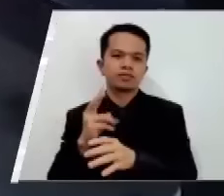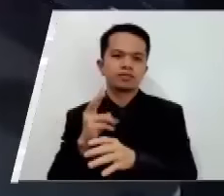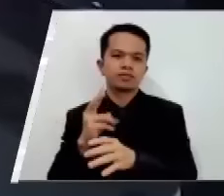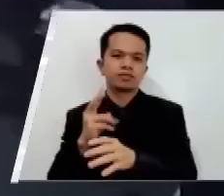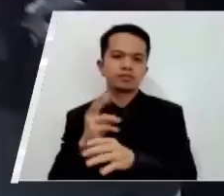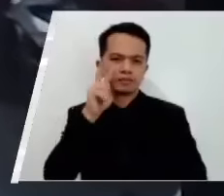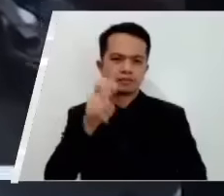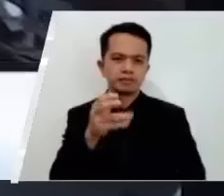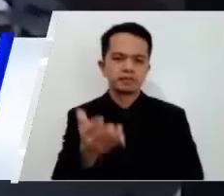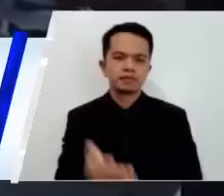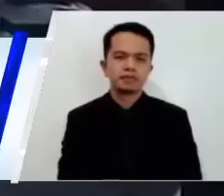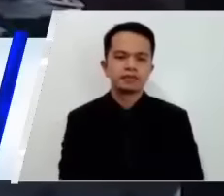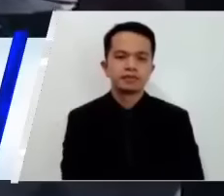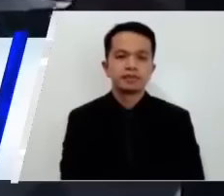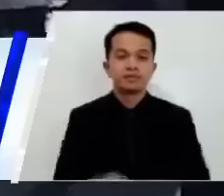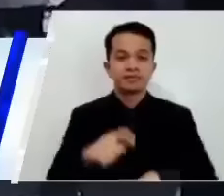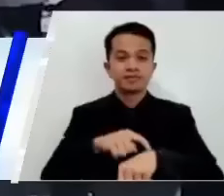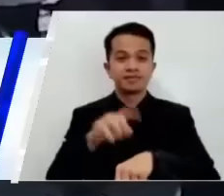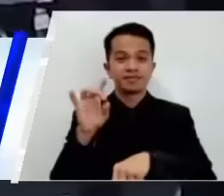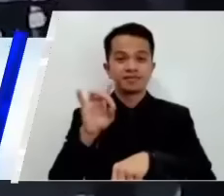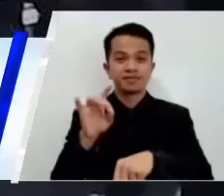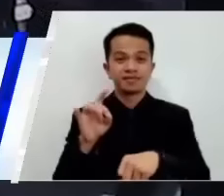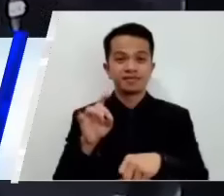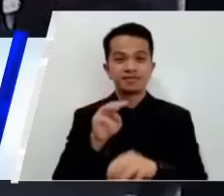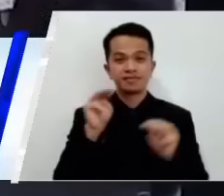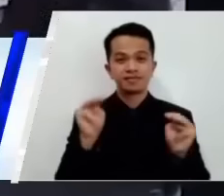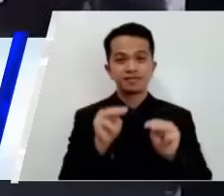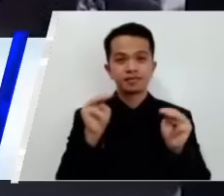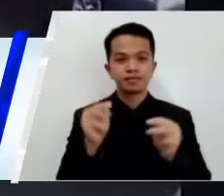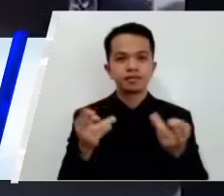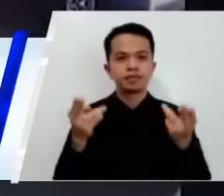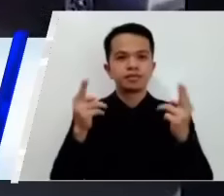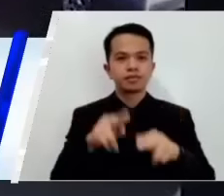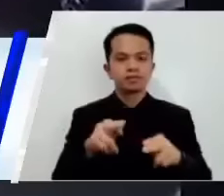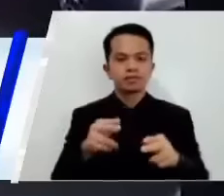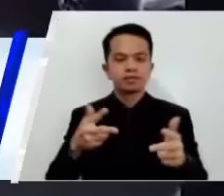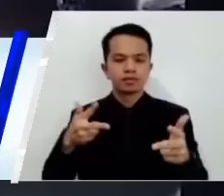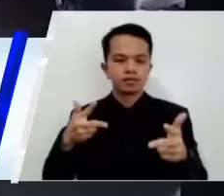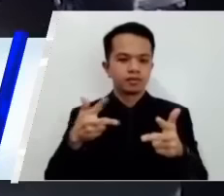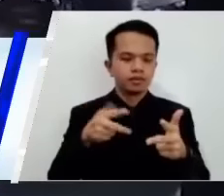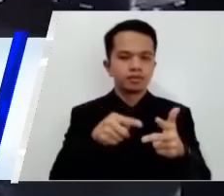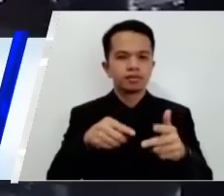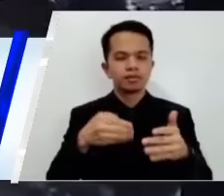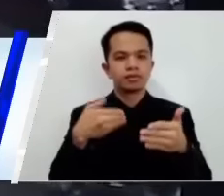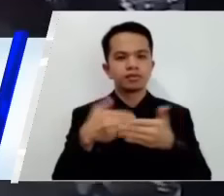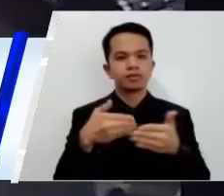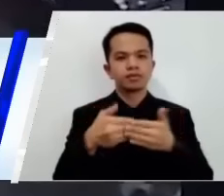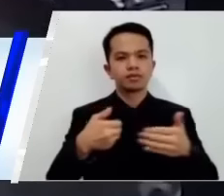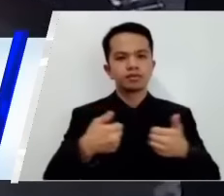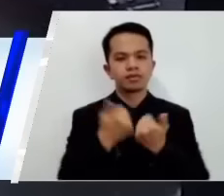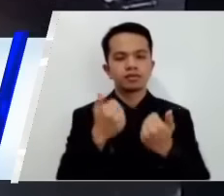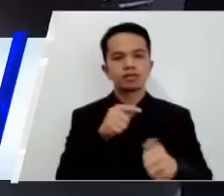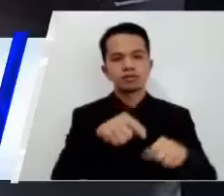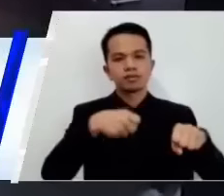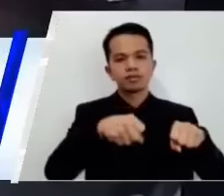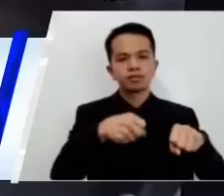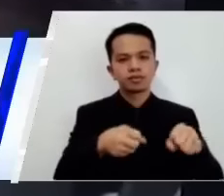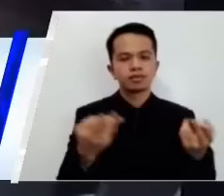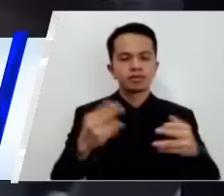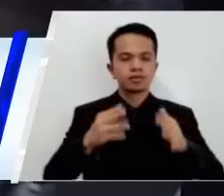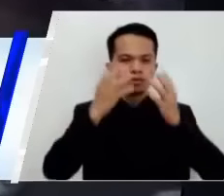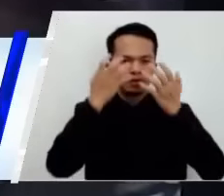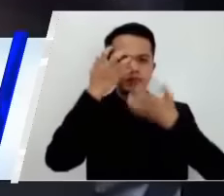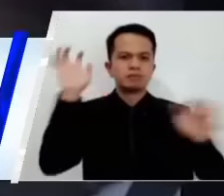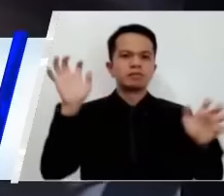Mag-alas 8 ng gabi nitong Lunes, nang muntik magkabanggaan ang van at motorsiklong ito. Tumaas ang tensyon at dinunggol ng van